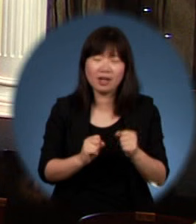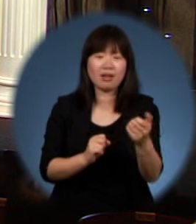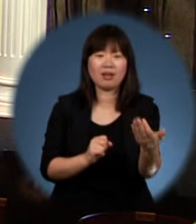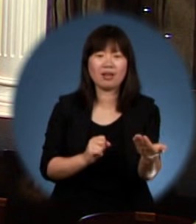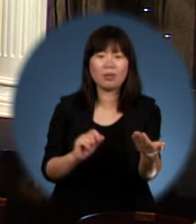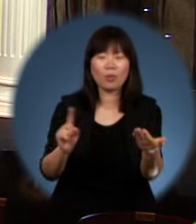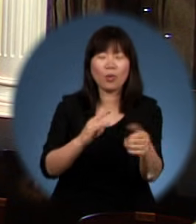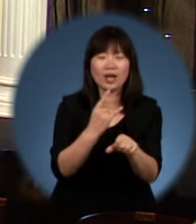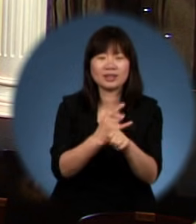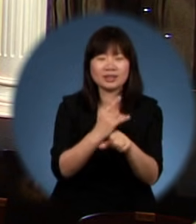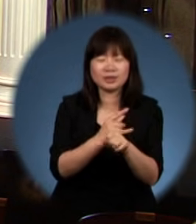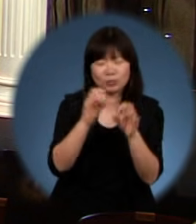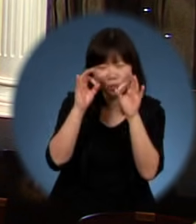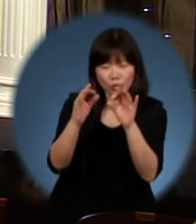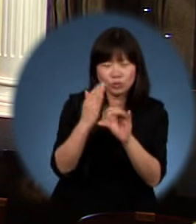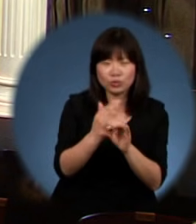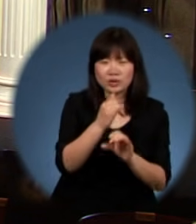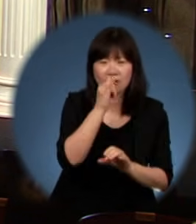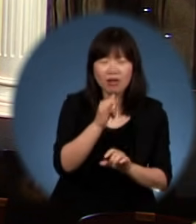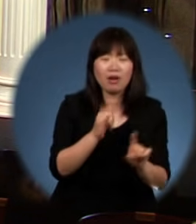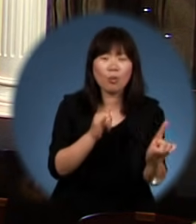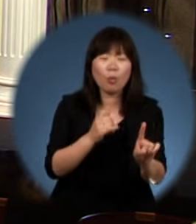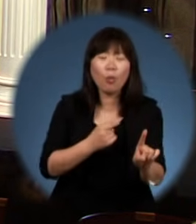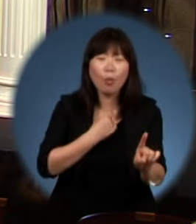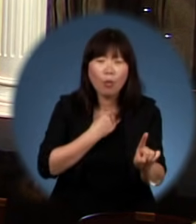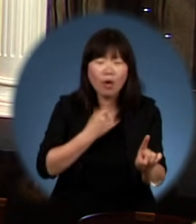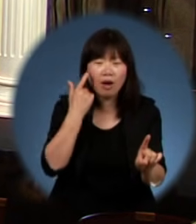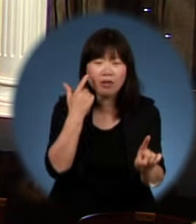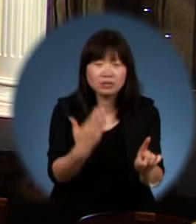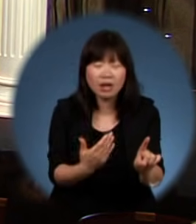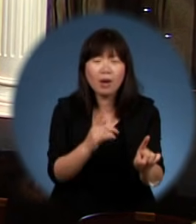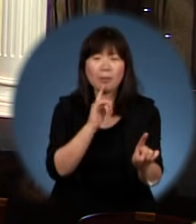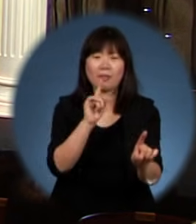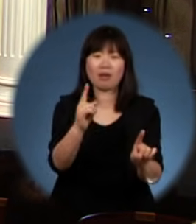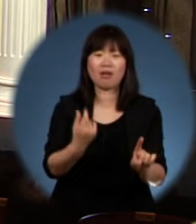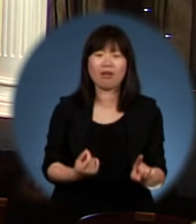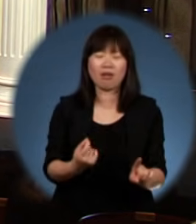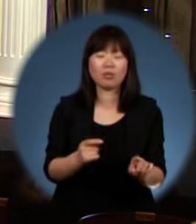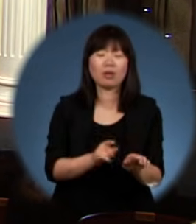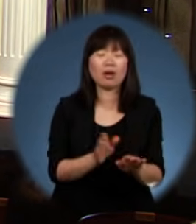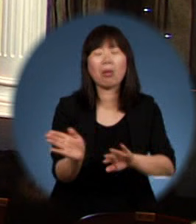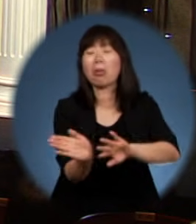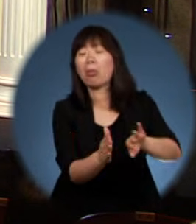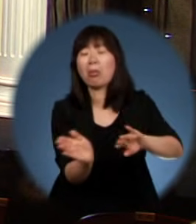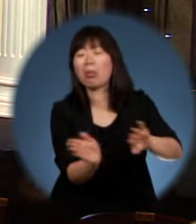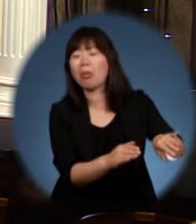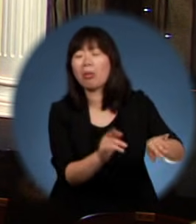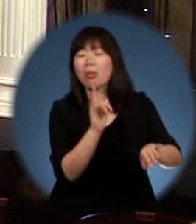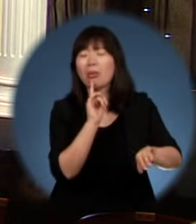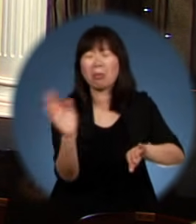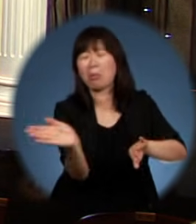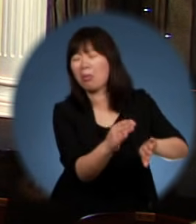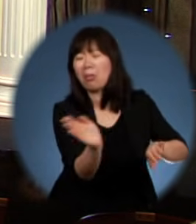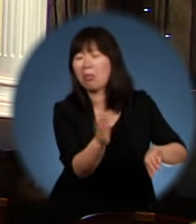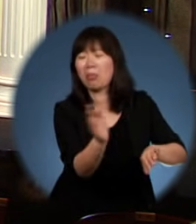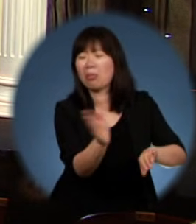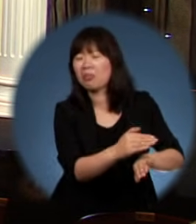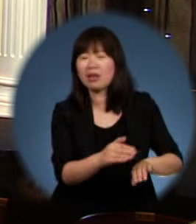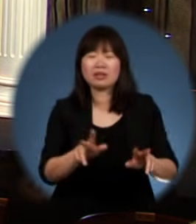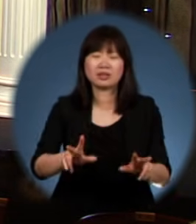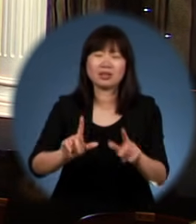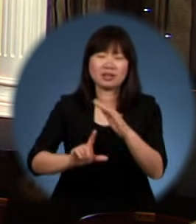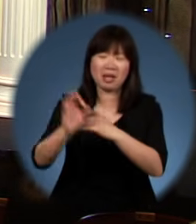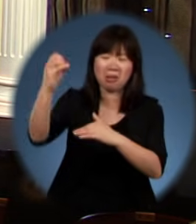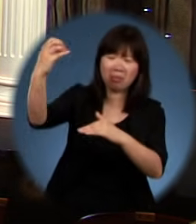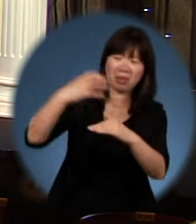뭘 하는지 이렇게 얘기 보고 있어서 그랬더니 당신은 모르고 나 하냐 그랬더니 뭐라 그랬죠 그 다 비켜 달라 글 으 저 지키라고 좀 비켜 라고 지금